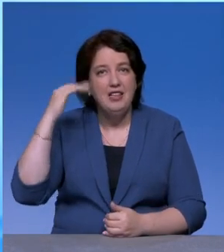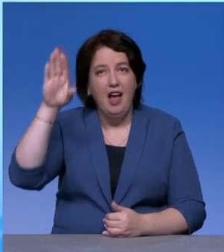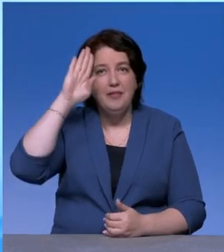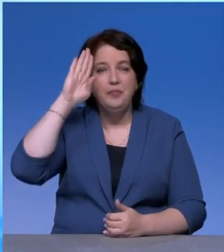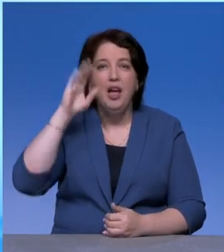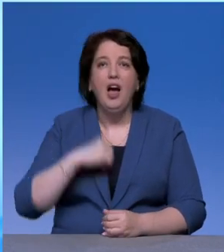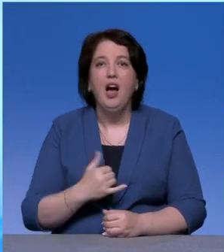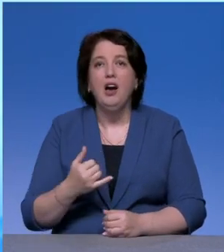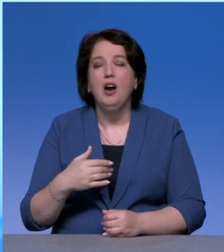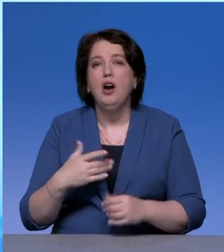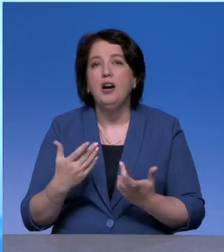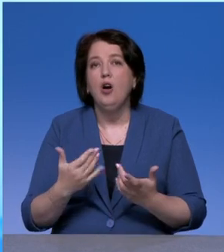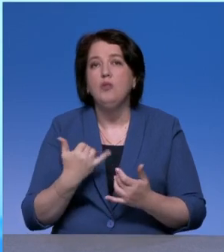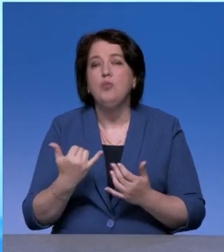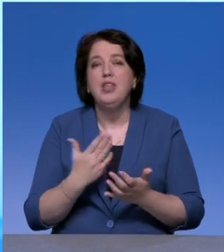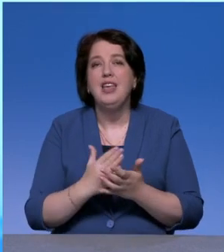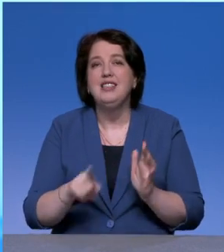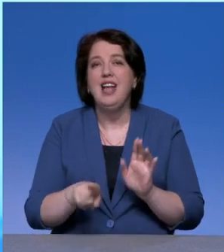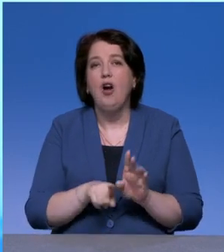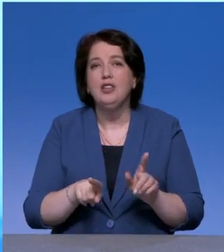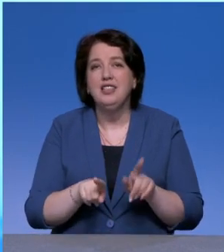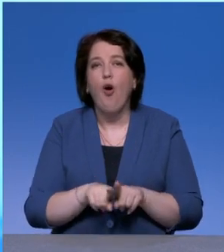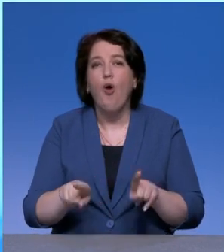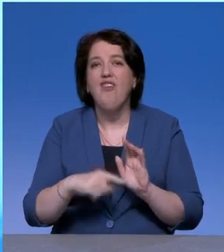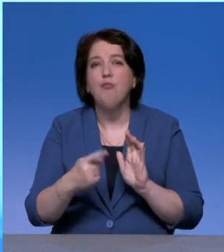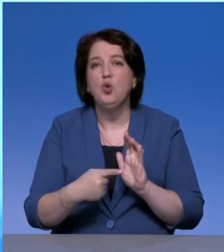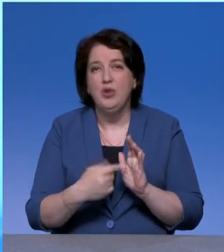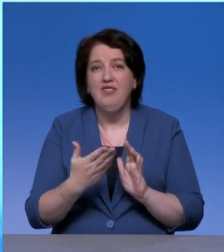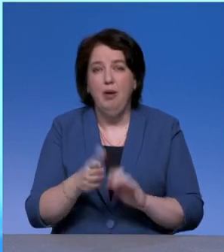вас. У меня такой вопрос к вам. Я